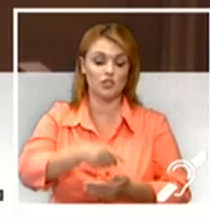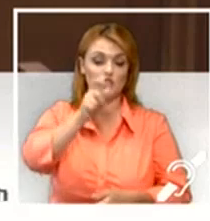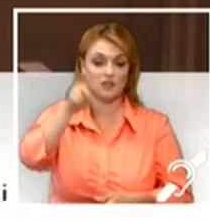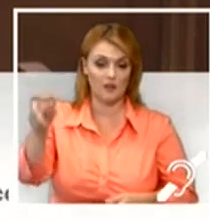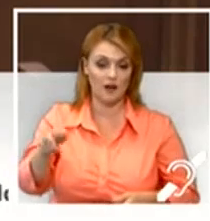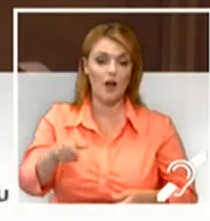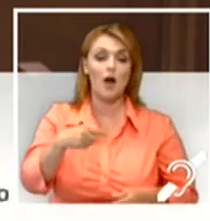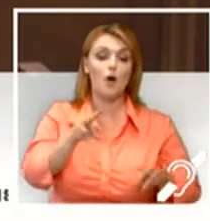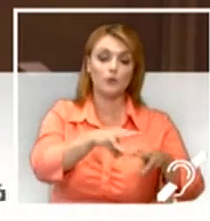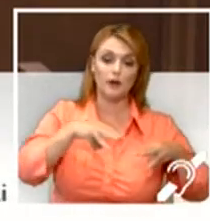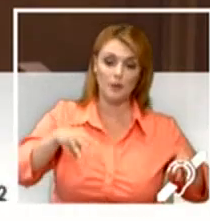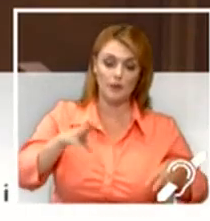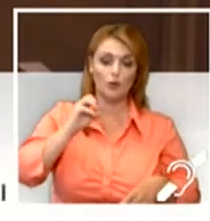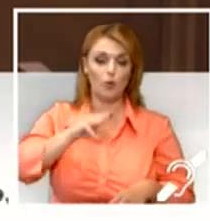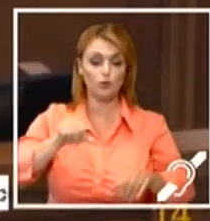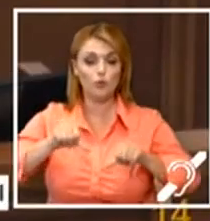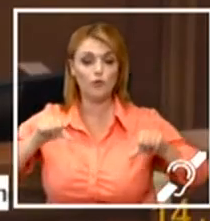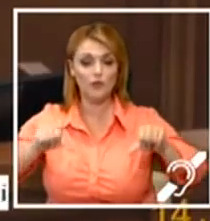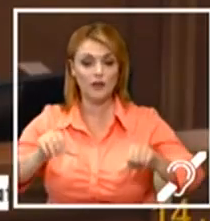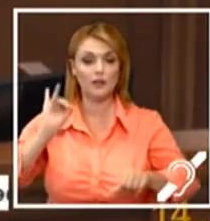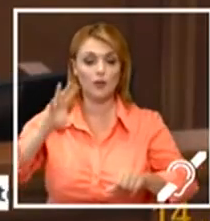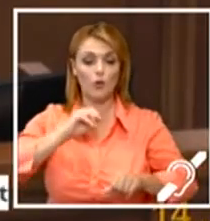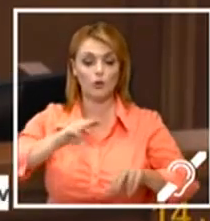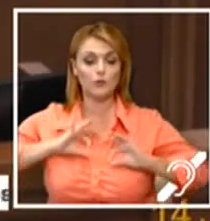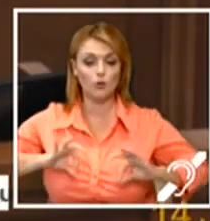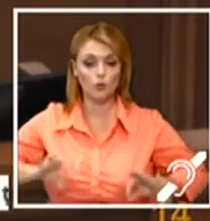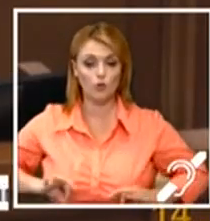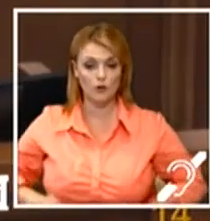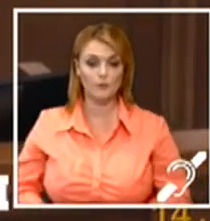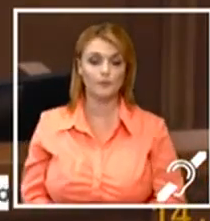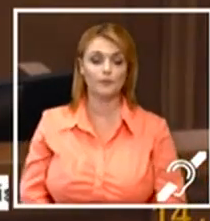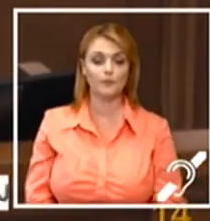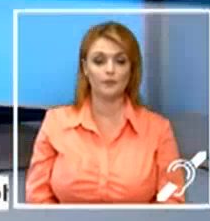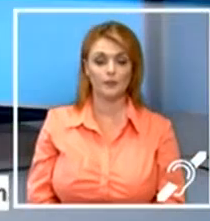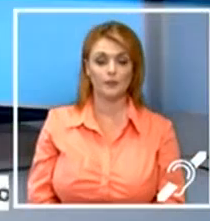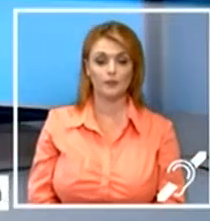mandatul instituției, fiind extins la 7 ani, cu posibilitatea de a exercita cel puțin 2 mandate.